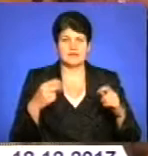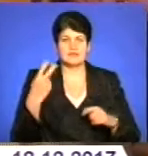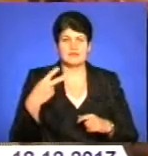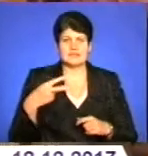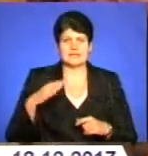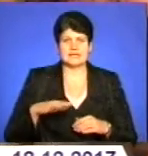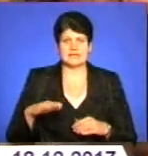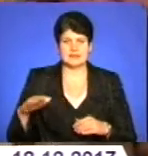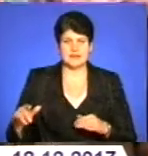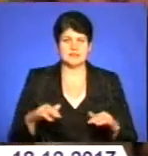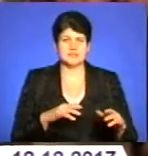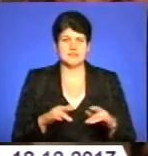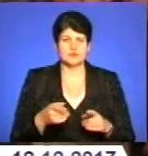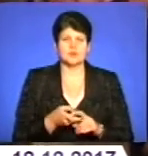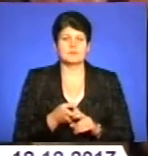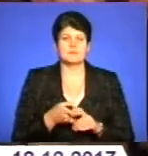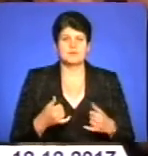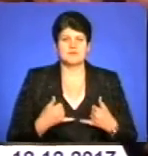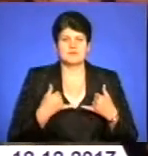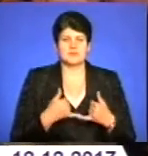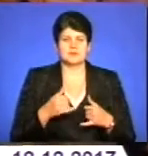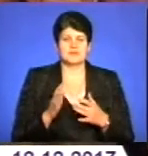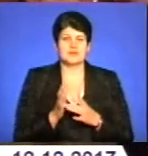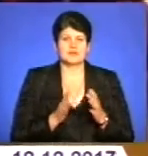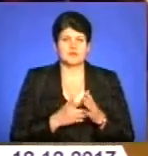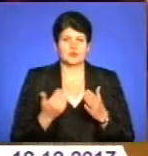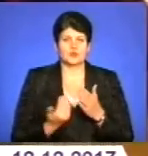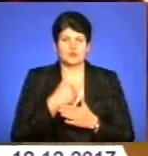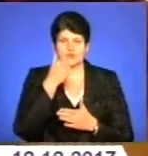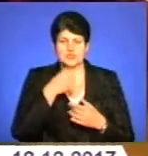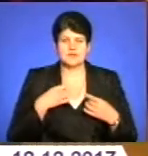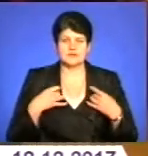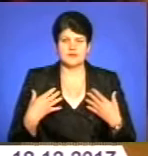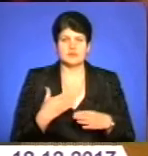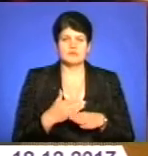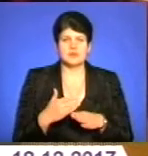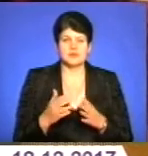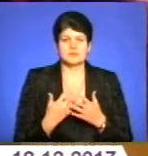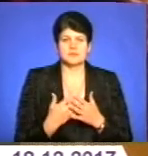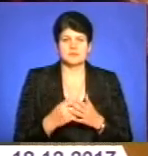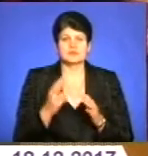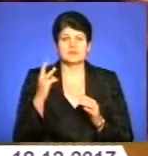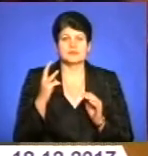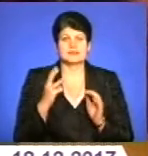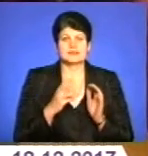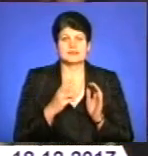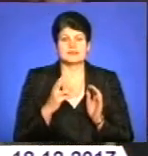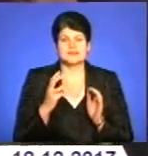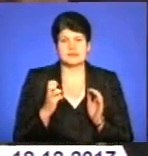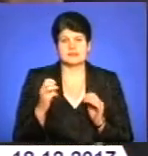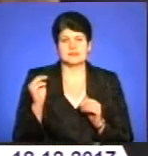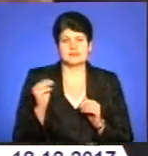дітей. На заходи, присвячені різдвяно-новорічним святам, з обласного бюджету цьогоріч виділили близько 300 тисяч гривень.